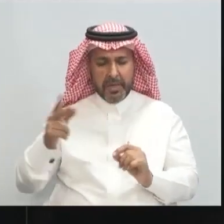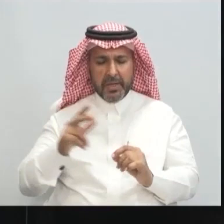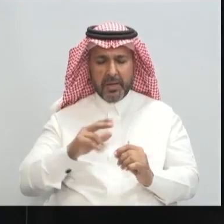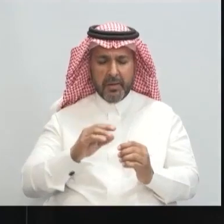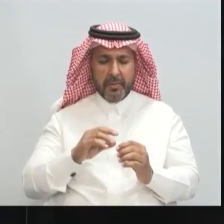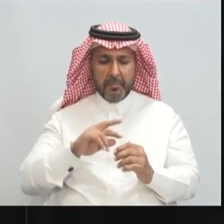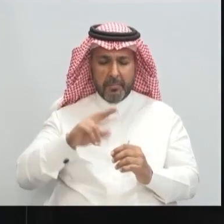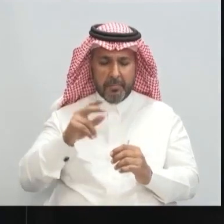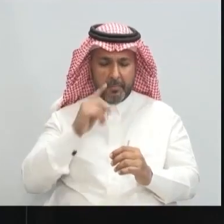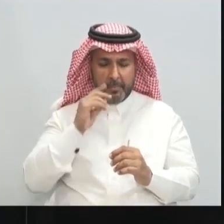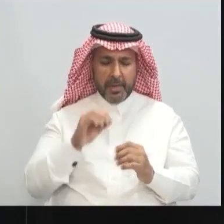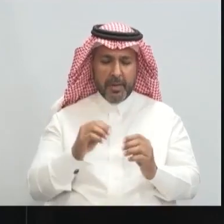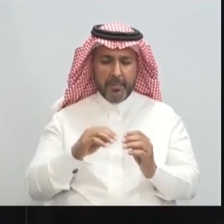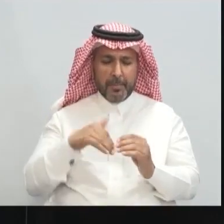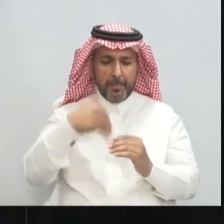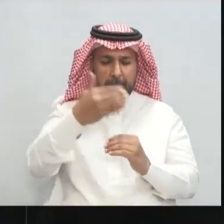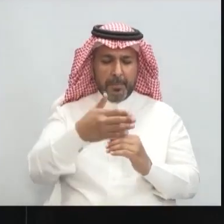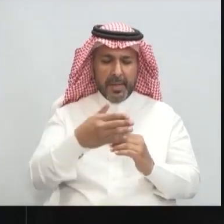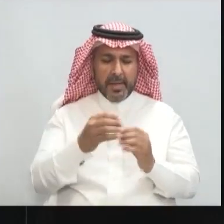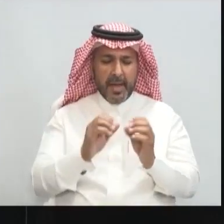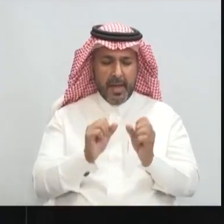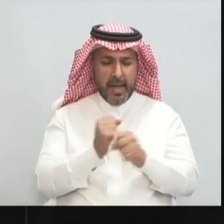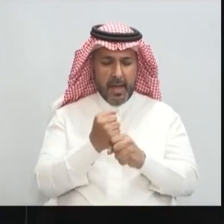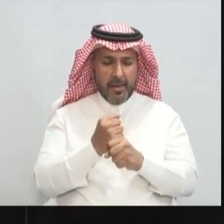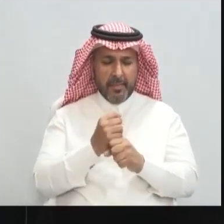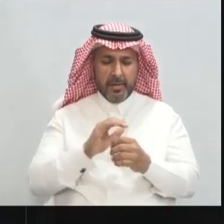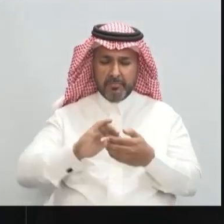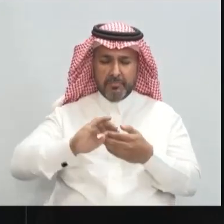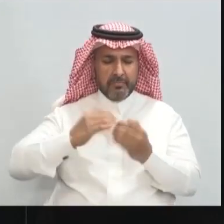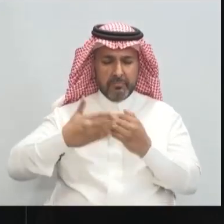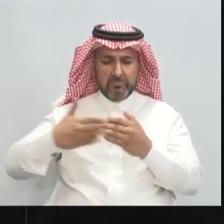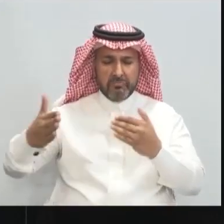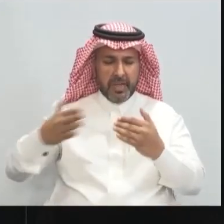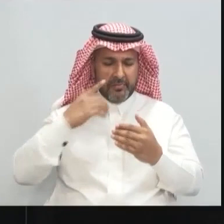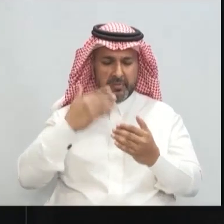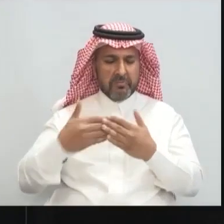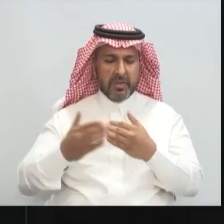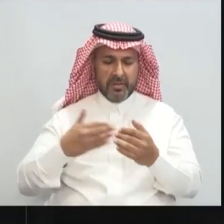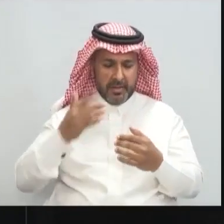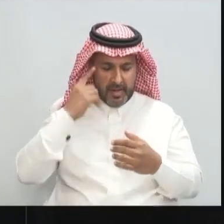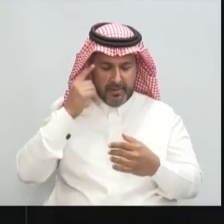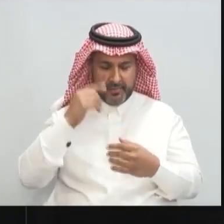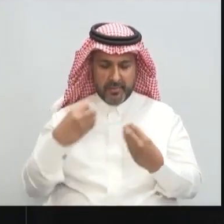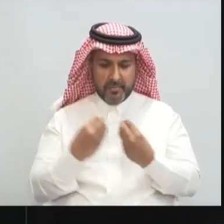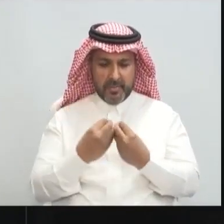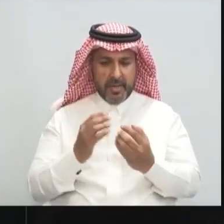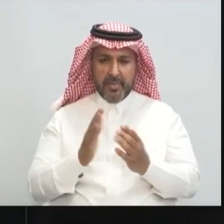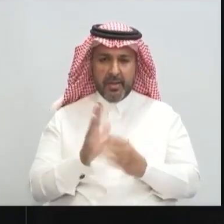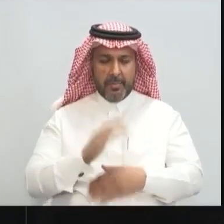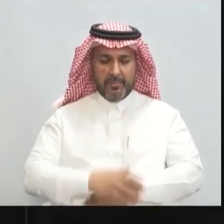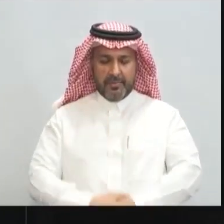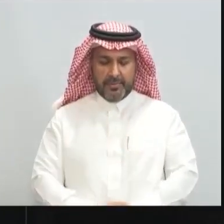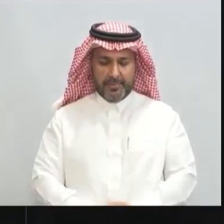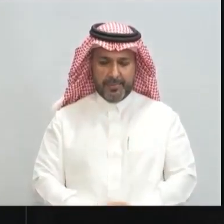مثلا المبيعات نجد يتواصلون فيما بينهم مع الر او بالرغم ان الهيكل التنظيمي لا يوج او في الهيكل لا يوجد علاقه